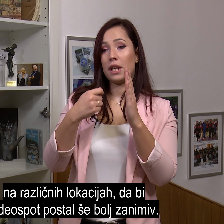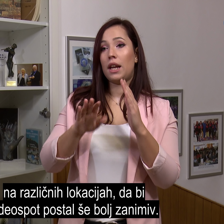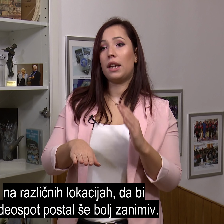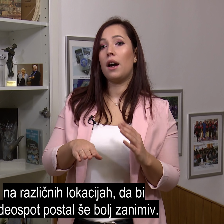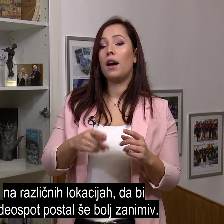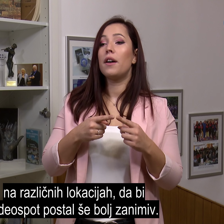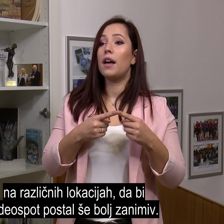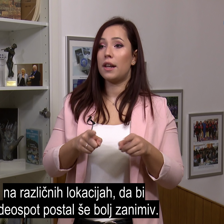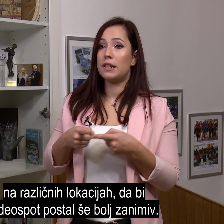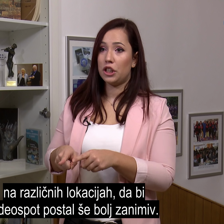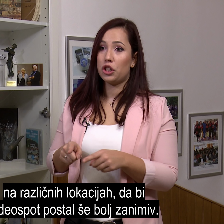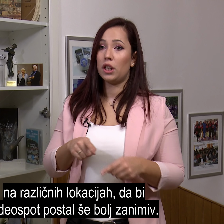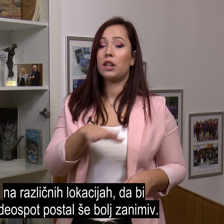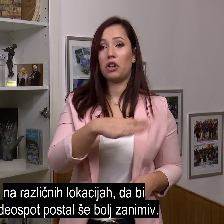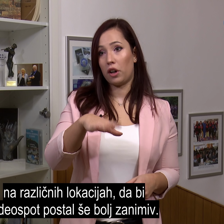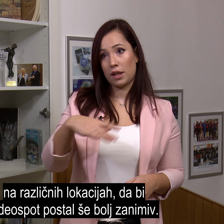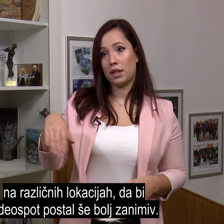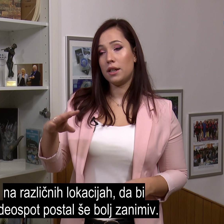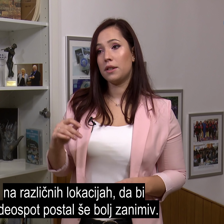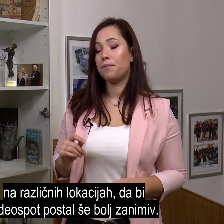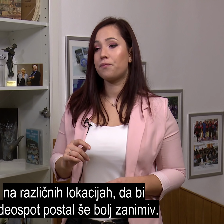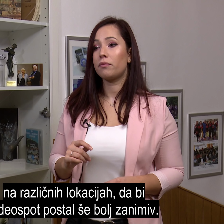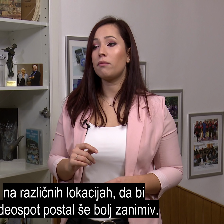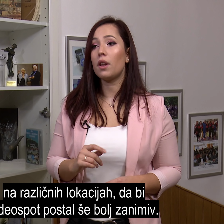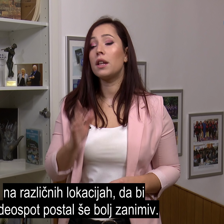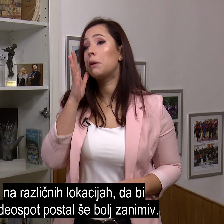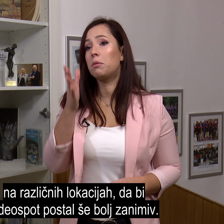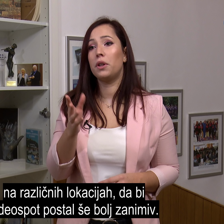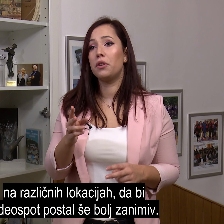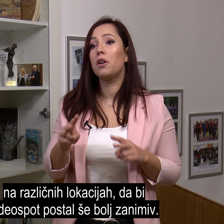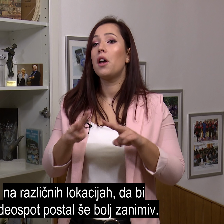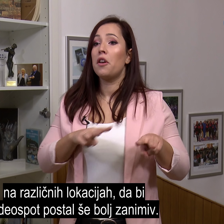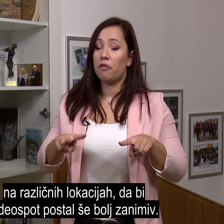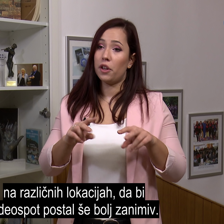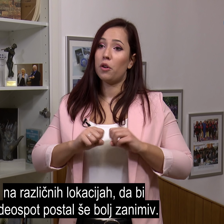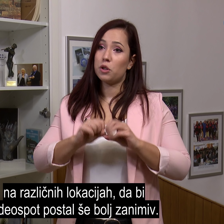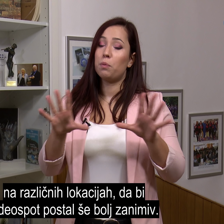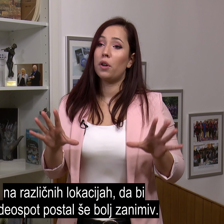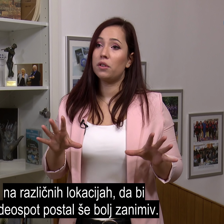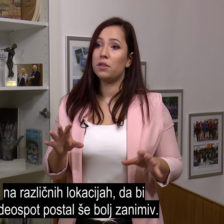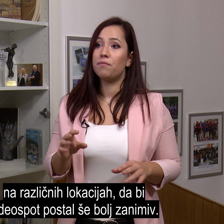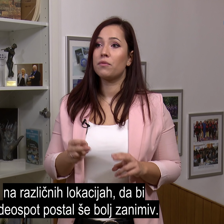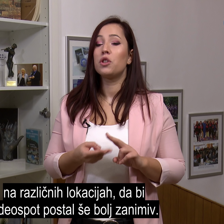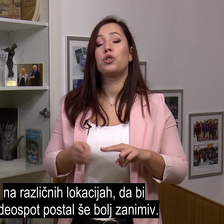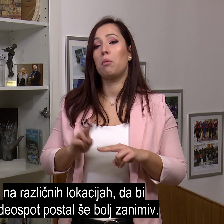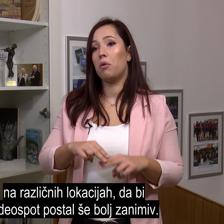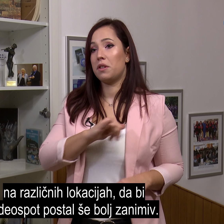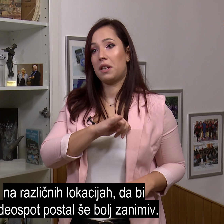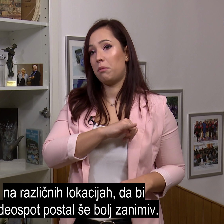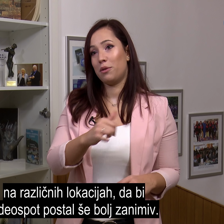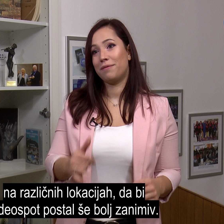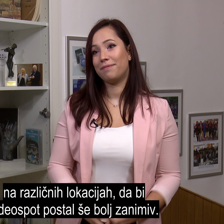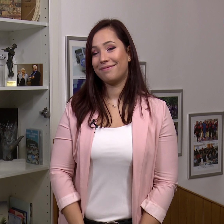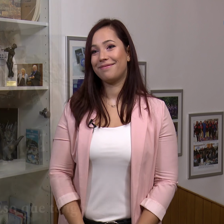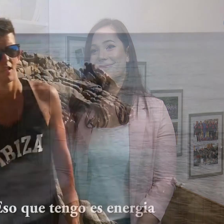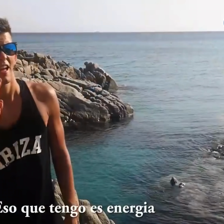posneli na različnih lokacijah, da bi bil videospot še bolj